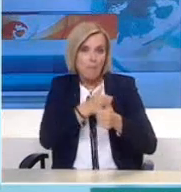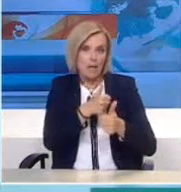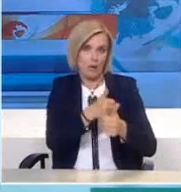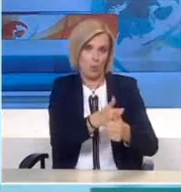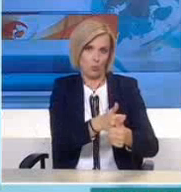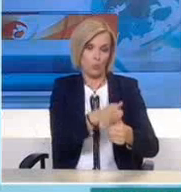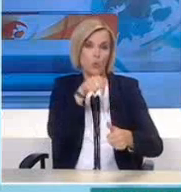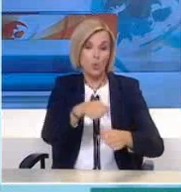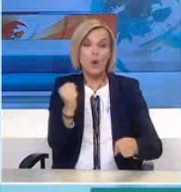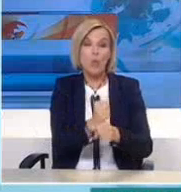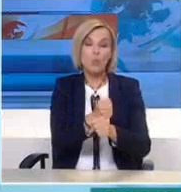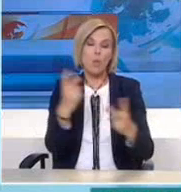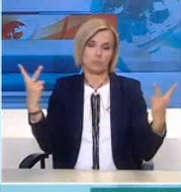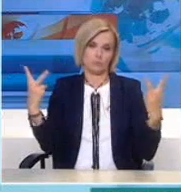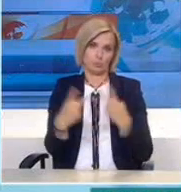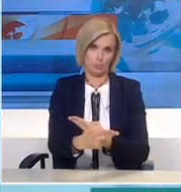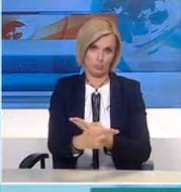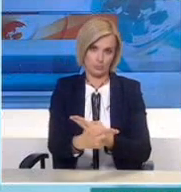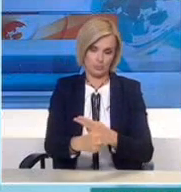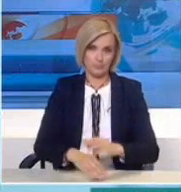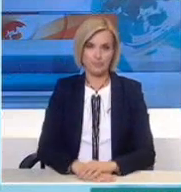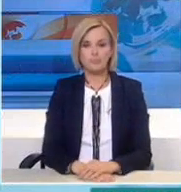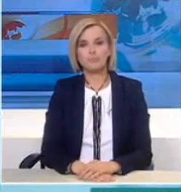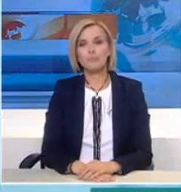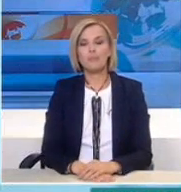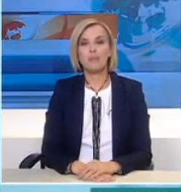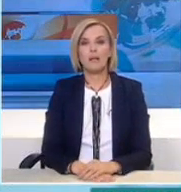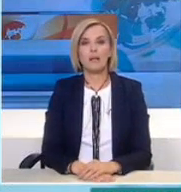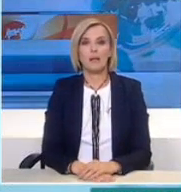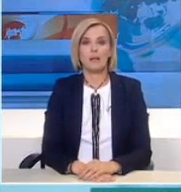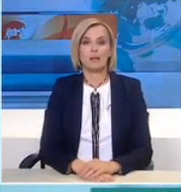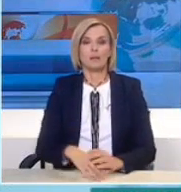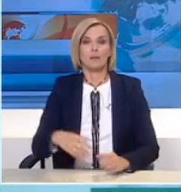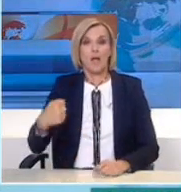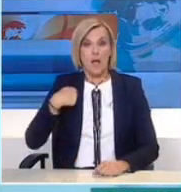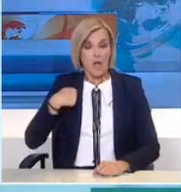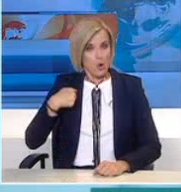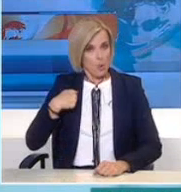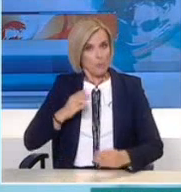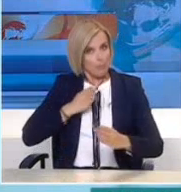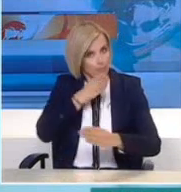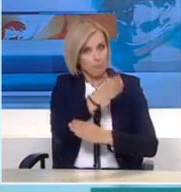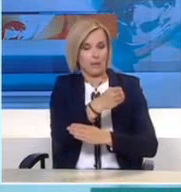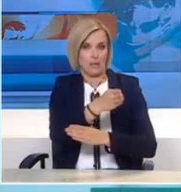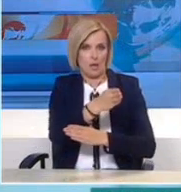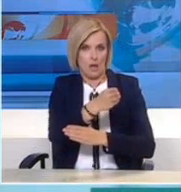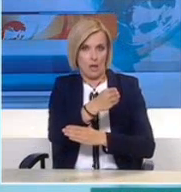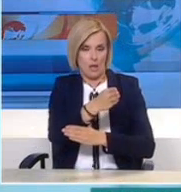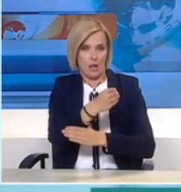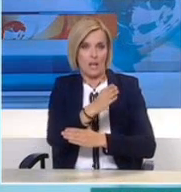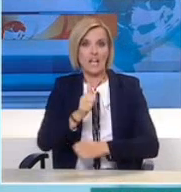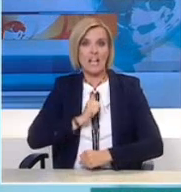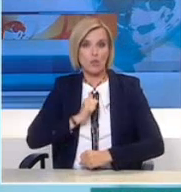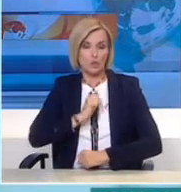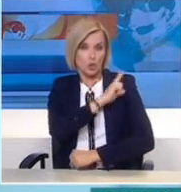από την κλινική. Από ό,τι πληροφορήθηκα σε επιτόπια επίσκεψή μου σήμερα και συνάντηση με το προσωπικό αλλά και